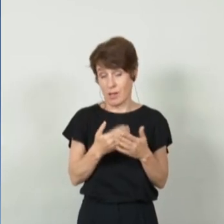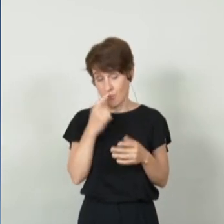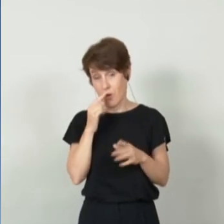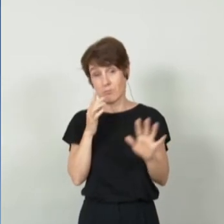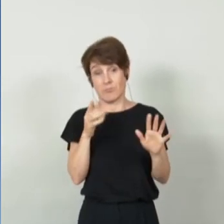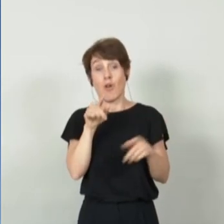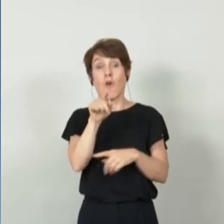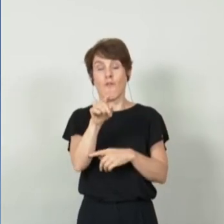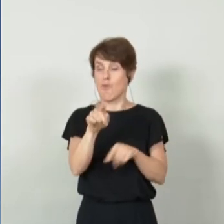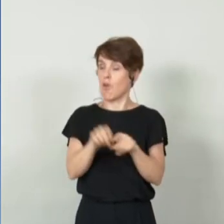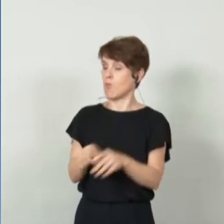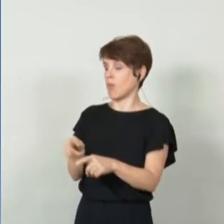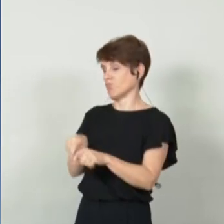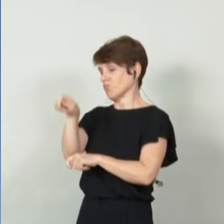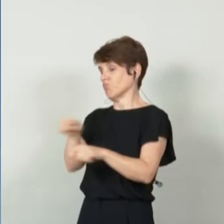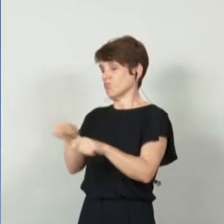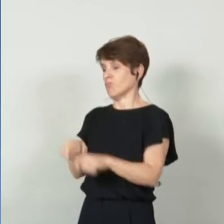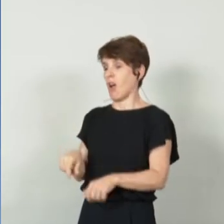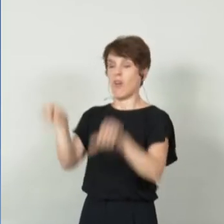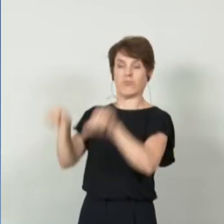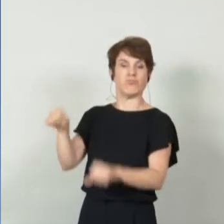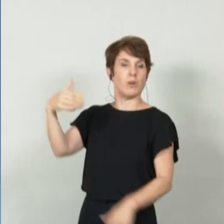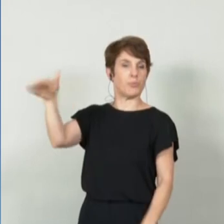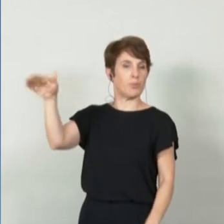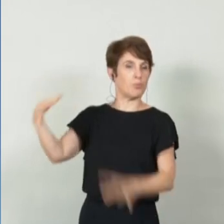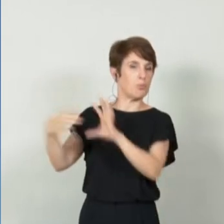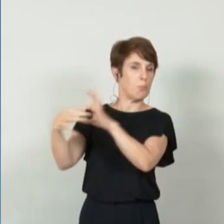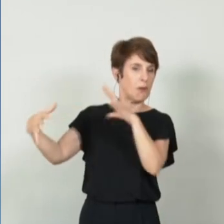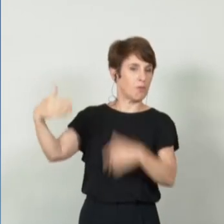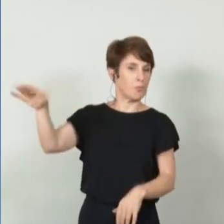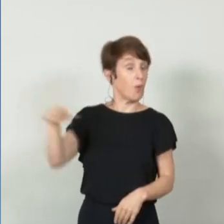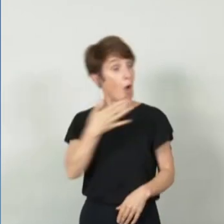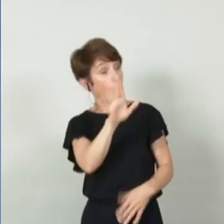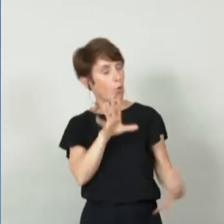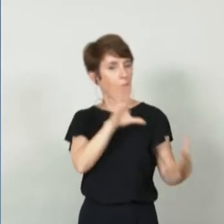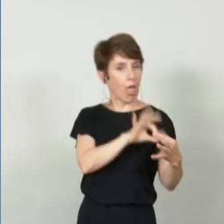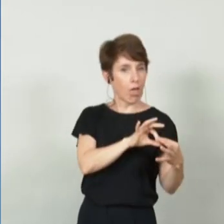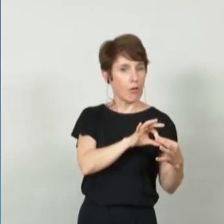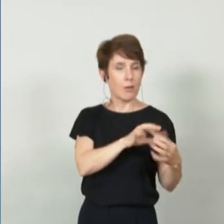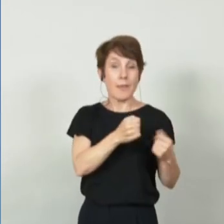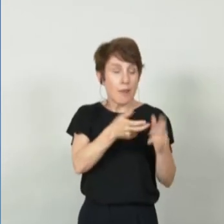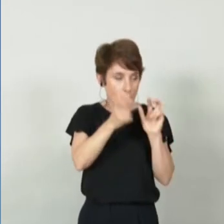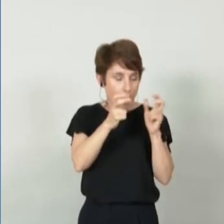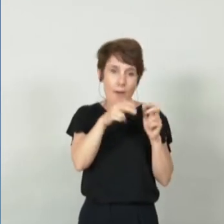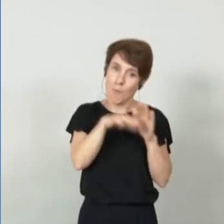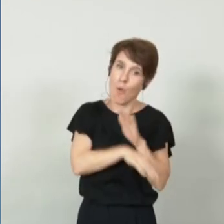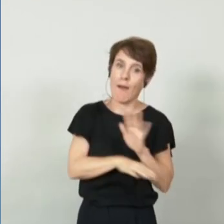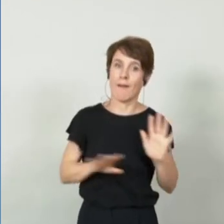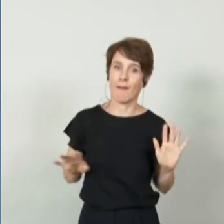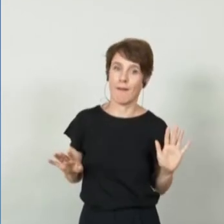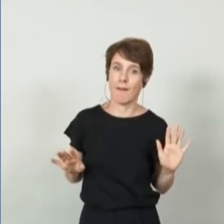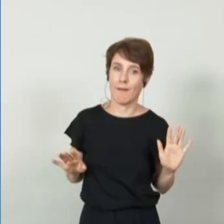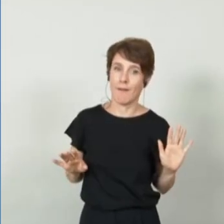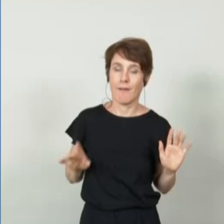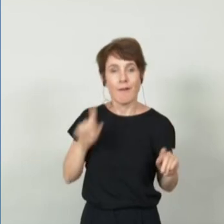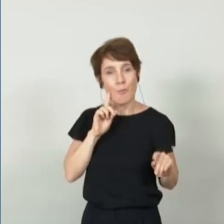jugements lapidèrent pour écarter telle coopération en accepté d'autres avec moins de vigilance pour d'autres parce que si on